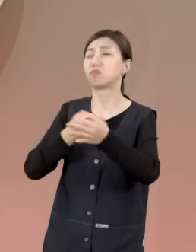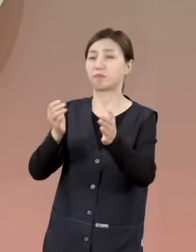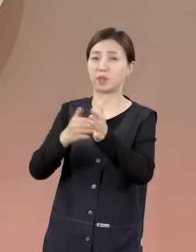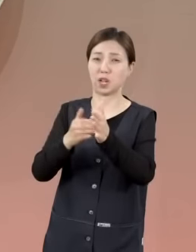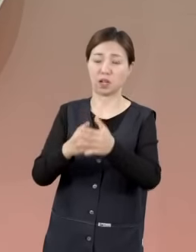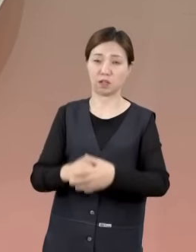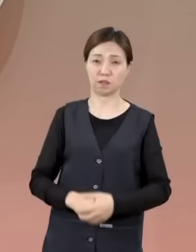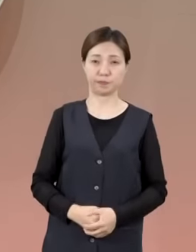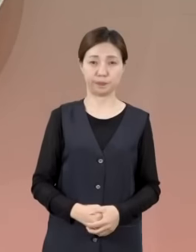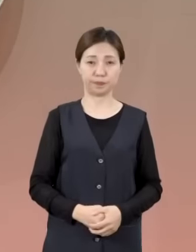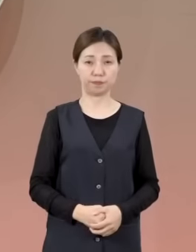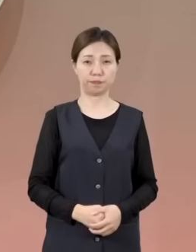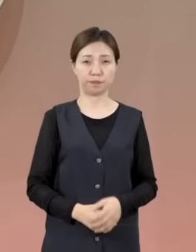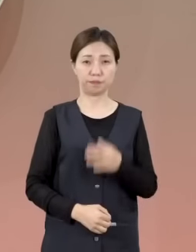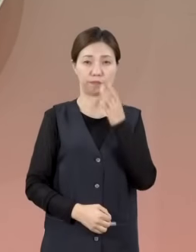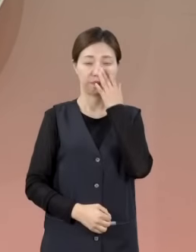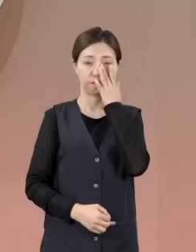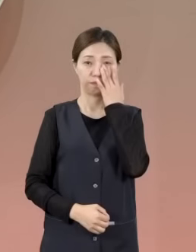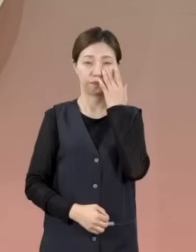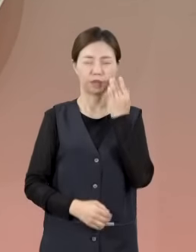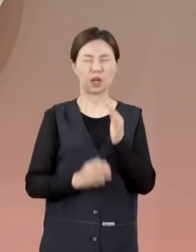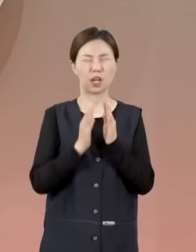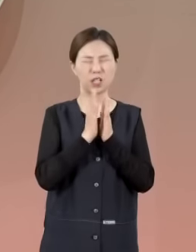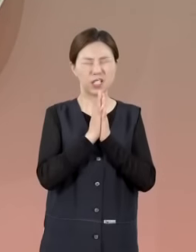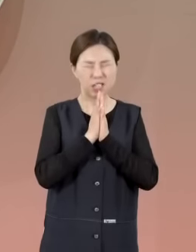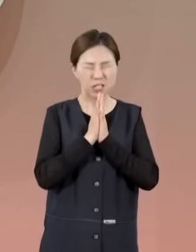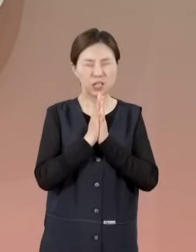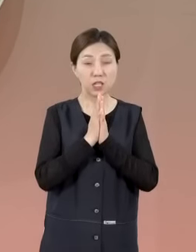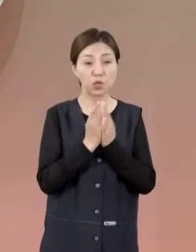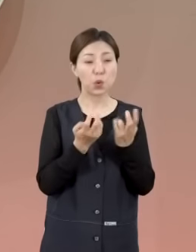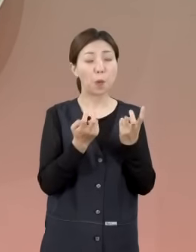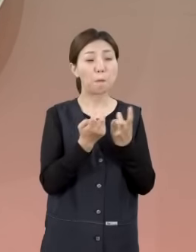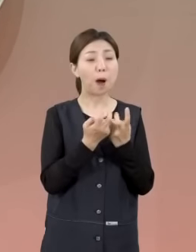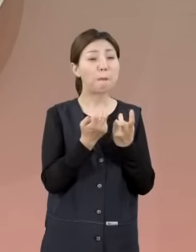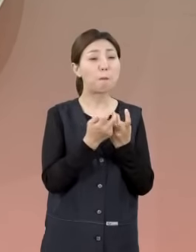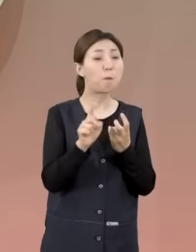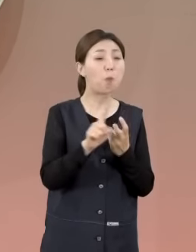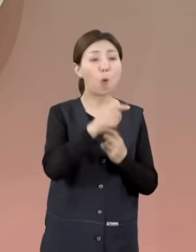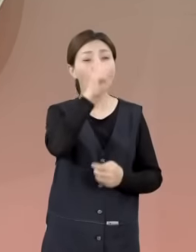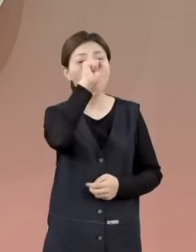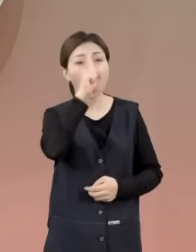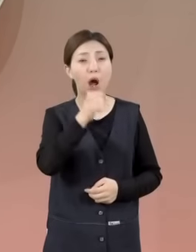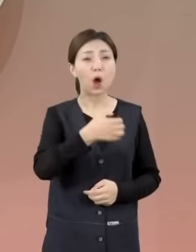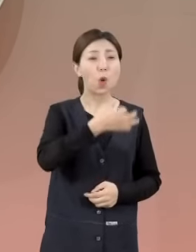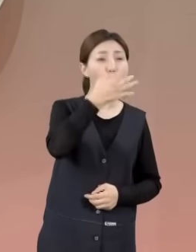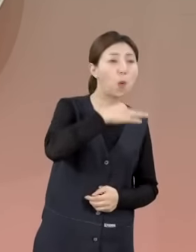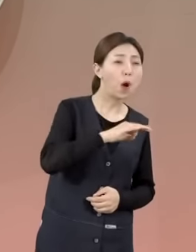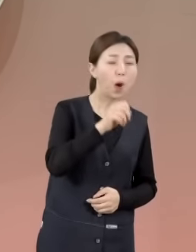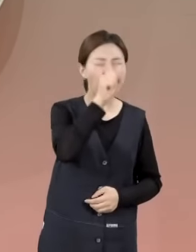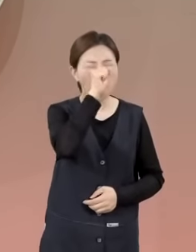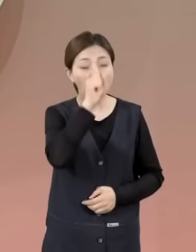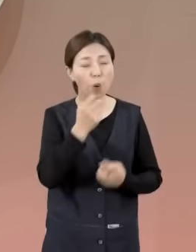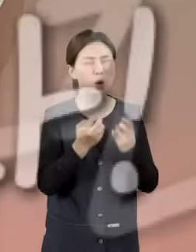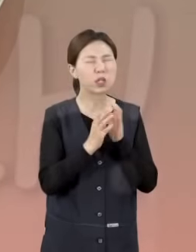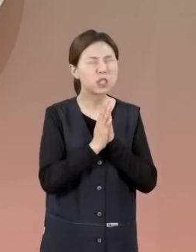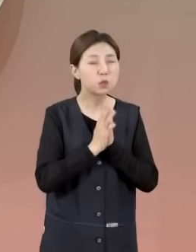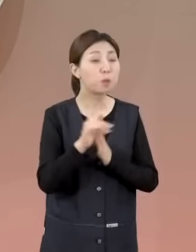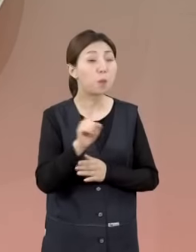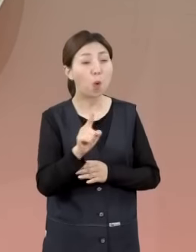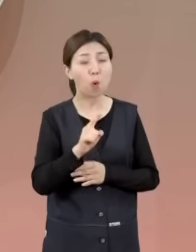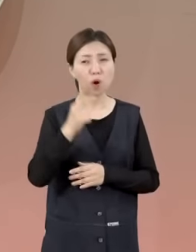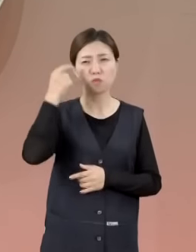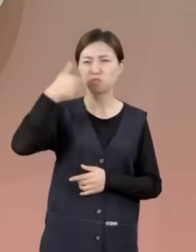뿐이에요 이게 기도의 핵심입니다 스님 무슨 기도가 좋아요가 아니라